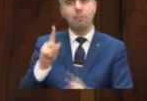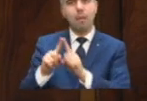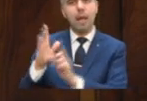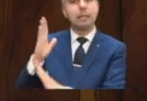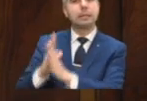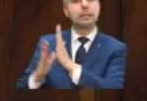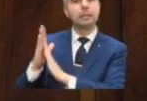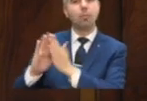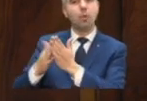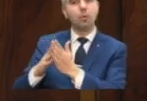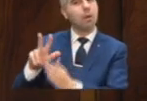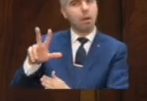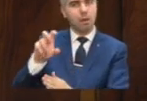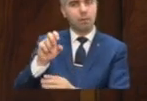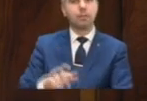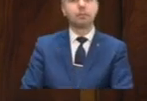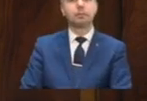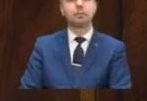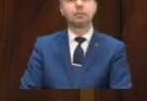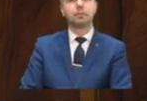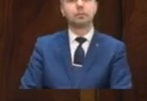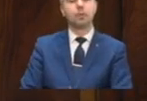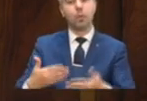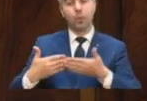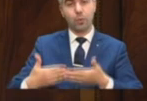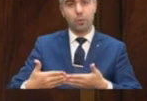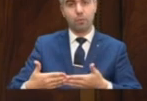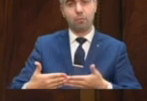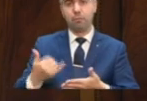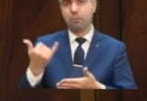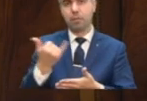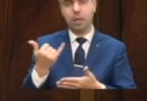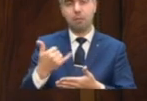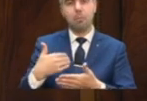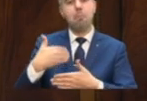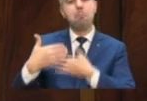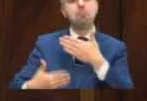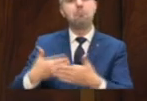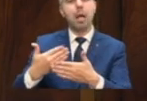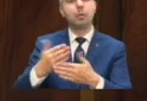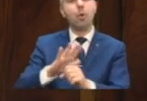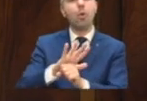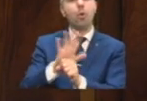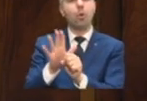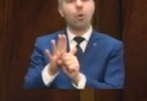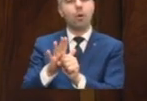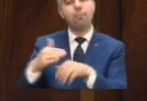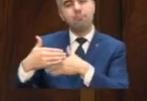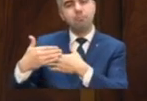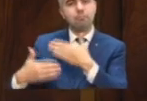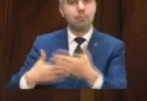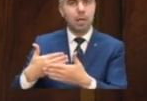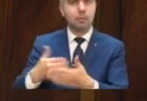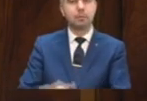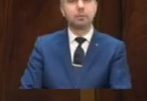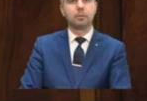راه تحقق كل شيء عارفه. اليوم اللي كيهمنا وهو ما بعد كوفيد، ما بعد أزمة كوفيد. اللي